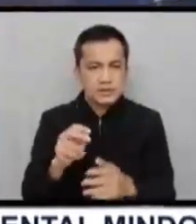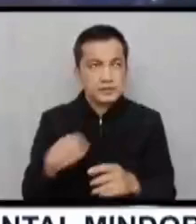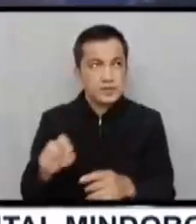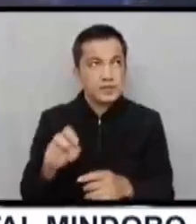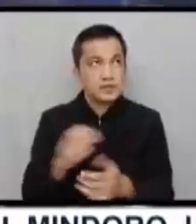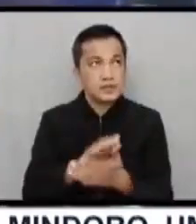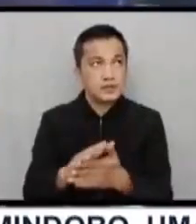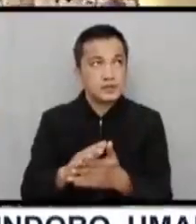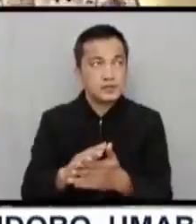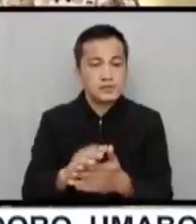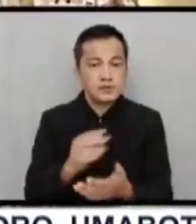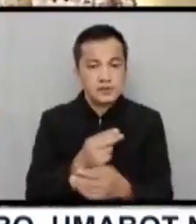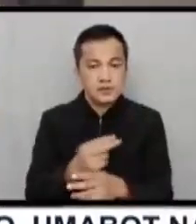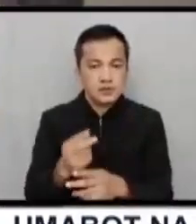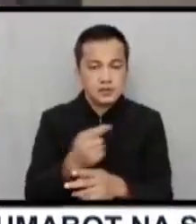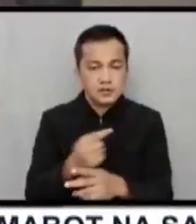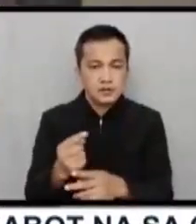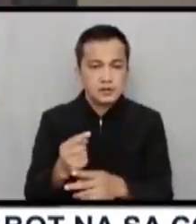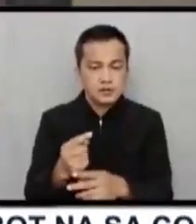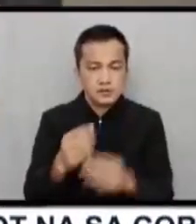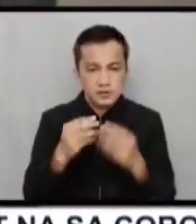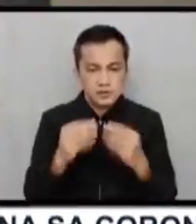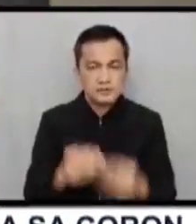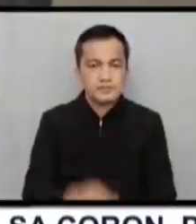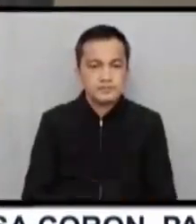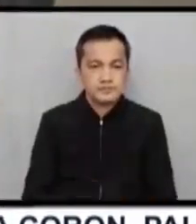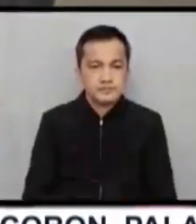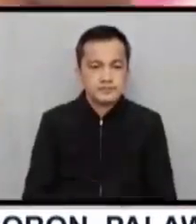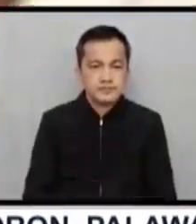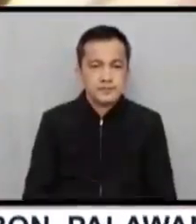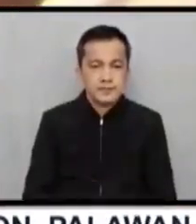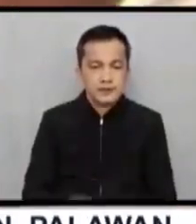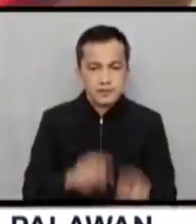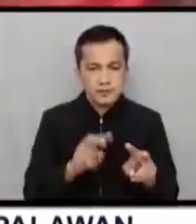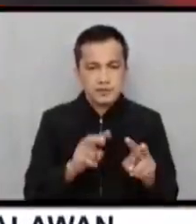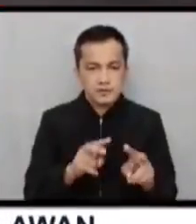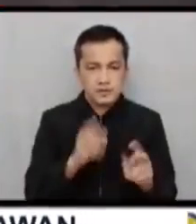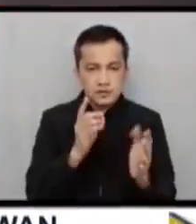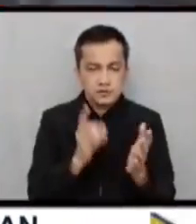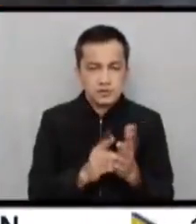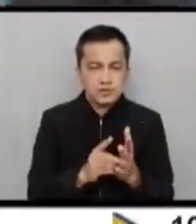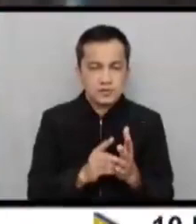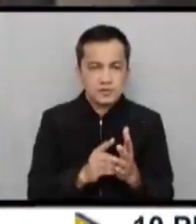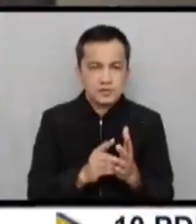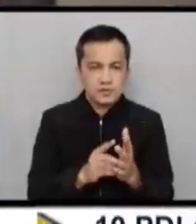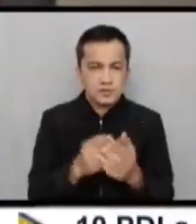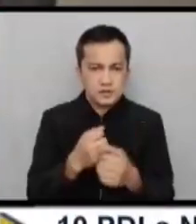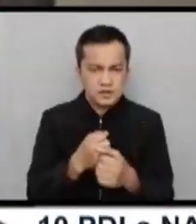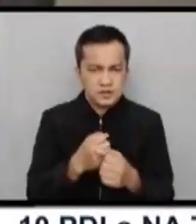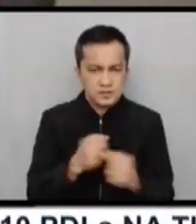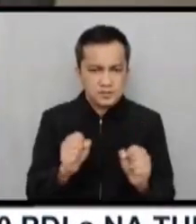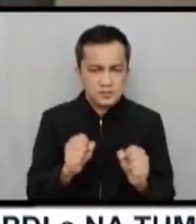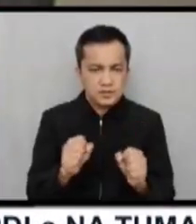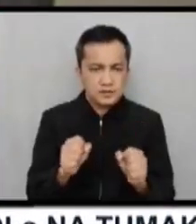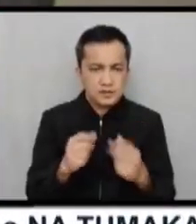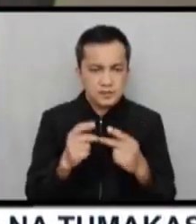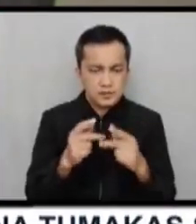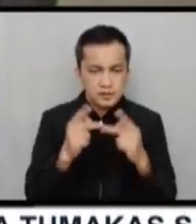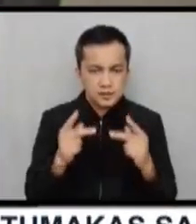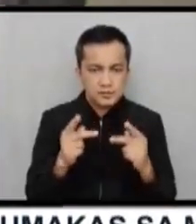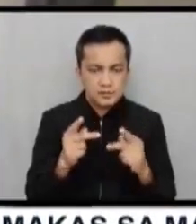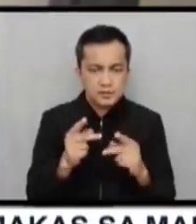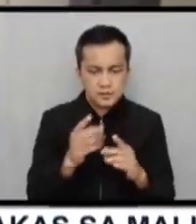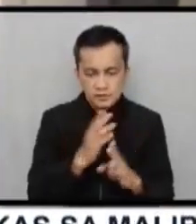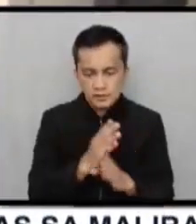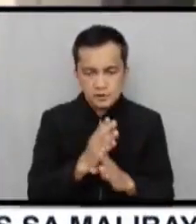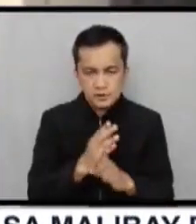and Summer Vacation 2023. Minomonitor ang dokumento at kaligtasan ng mga pampublikong sasakyan maging